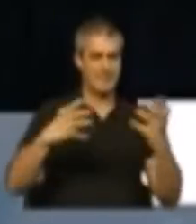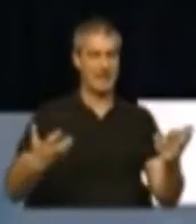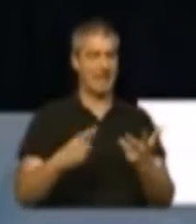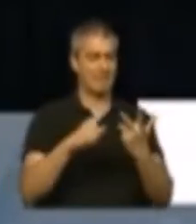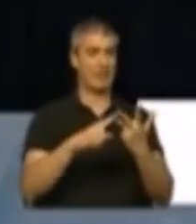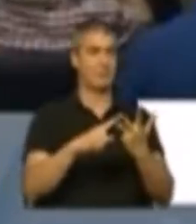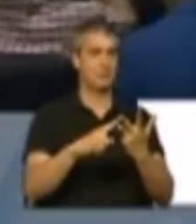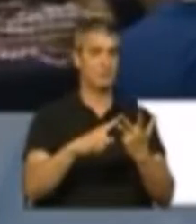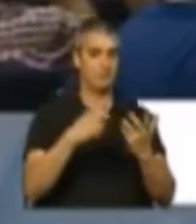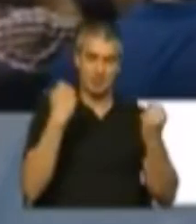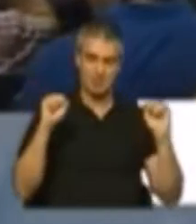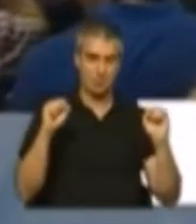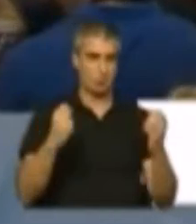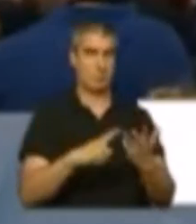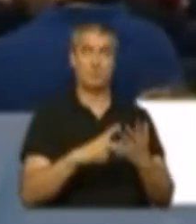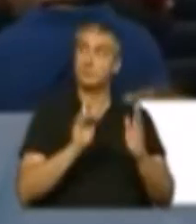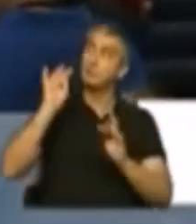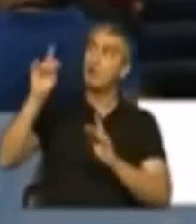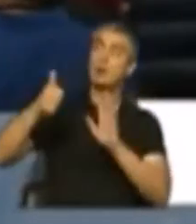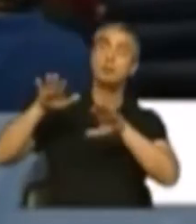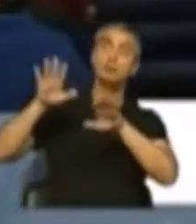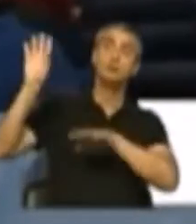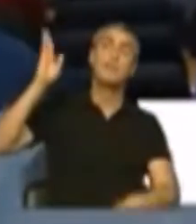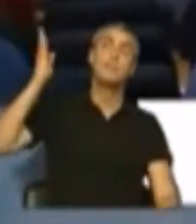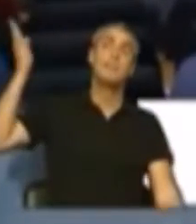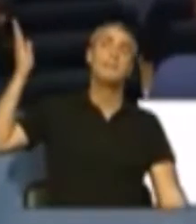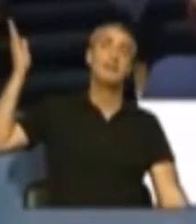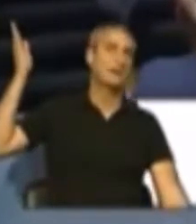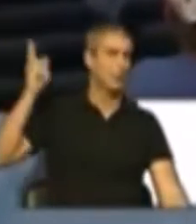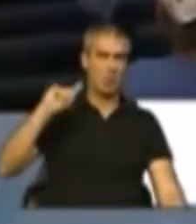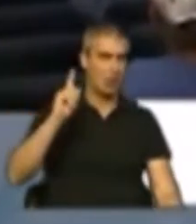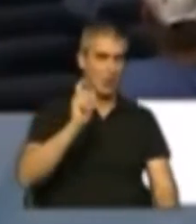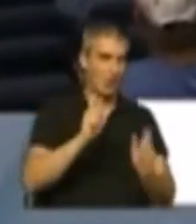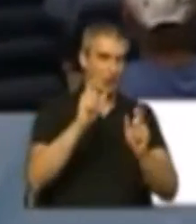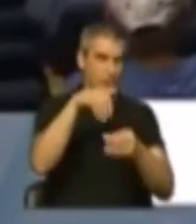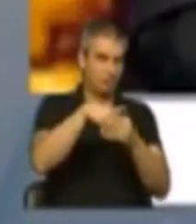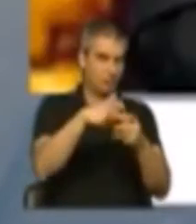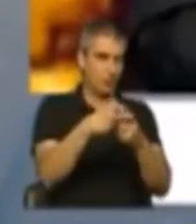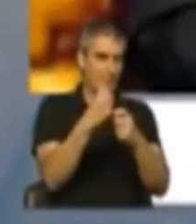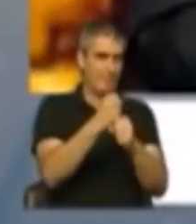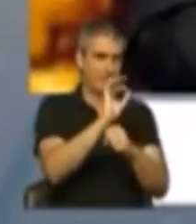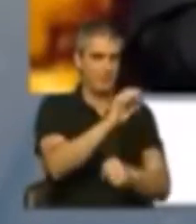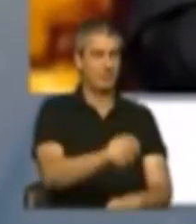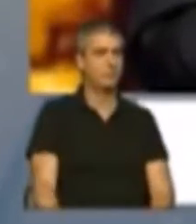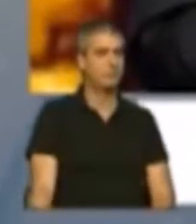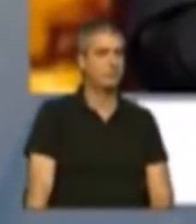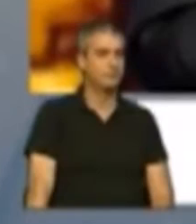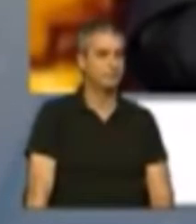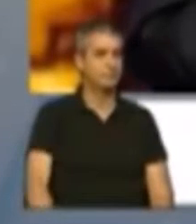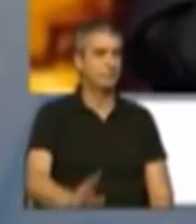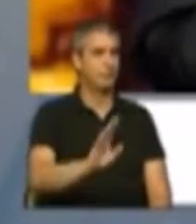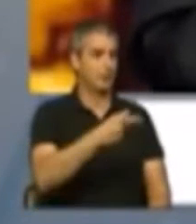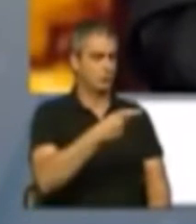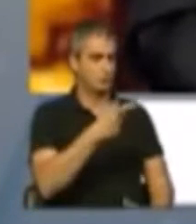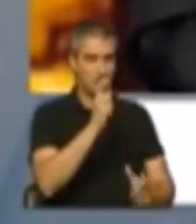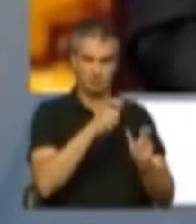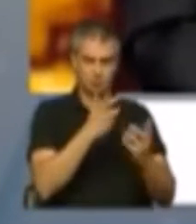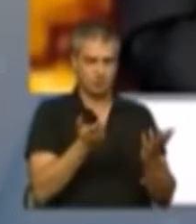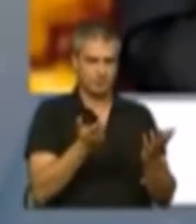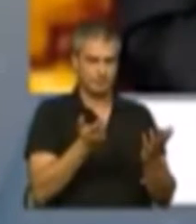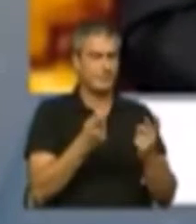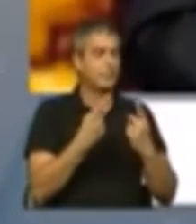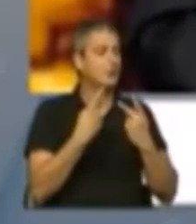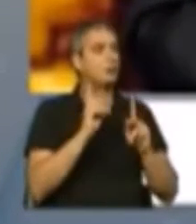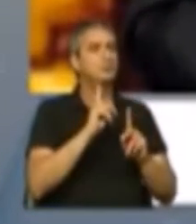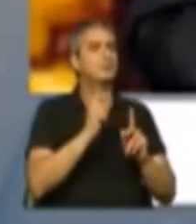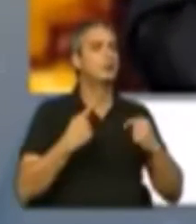גם דמוקרטית. לראש הממשלה בנימין נתניהו, לא אנשים מתוך מפלגתך. אבל יש בכלל סיכוי ליושב ראש מפלגת העבודה, ולא משנה איזה יושב ראש